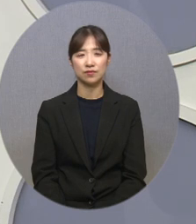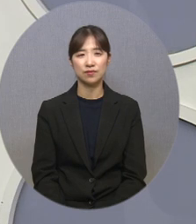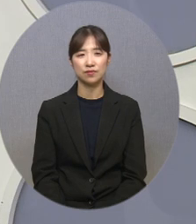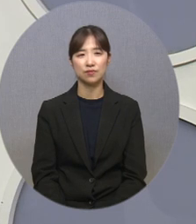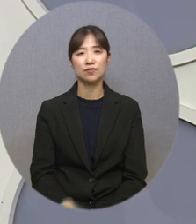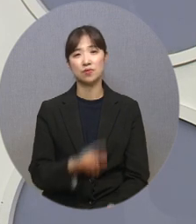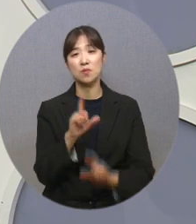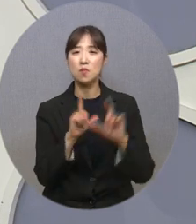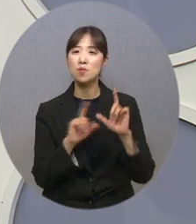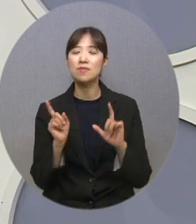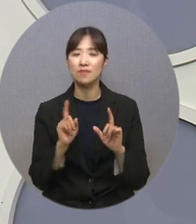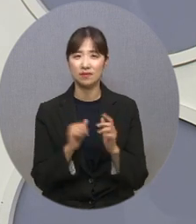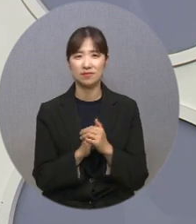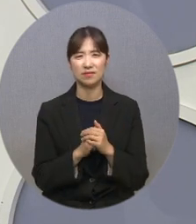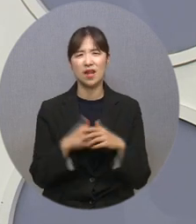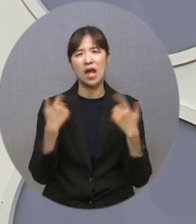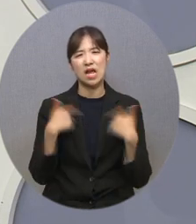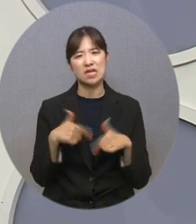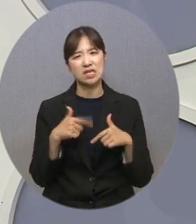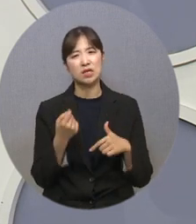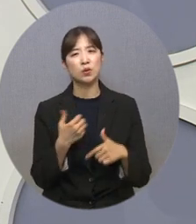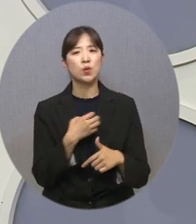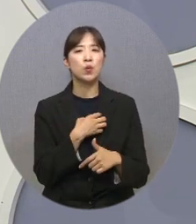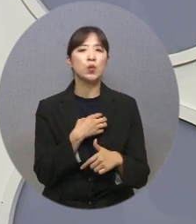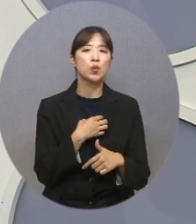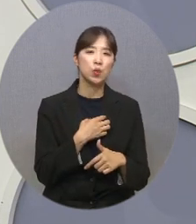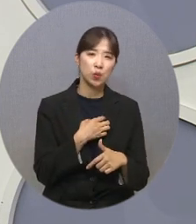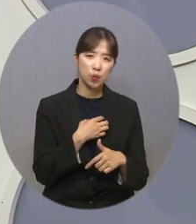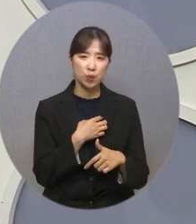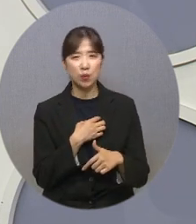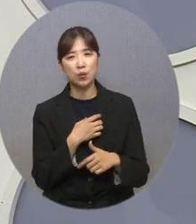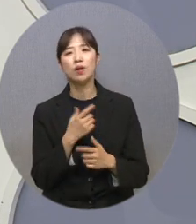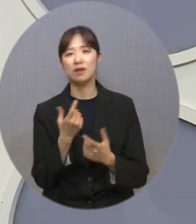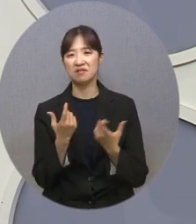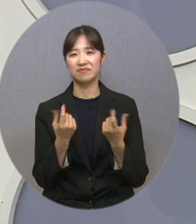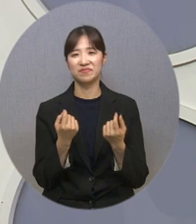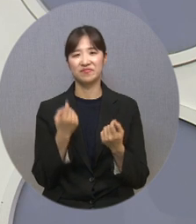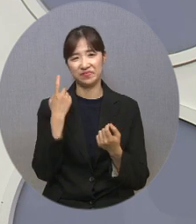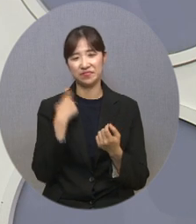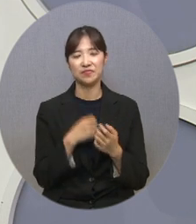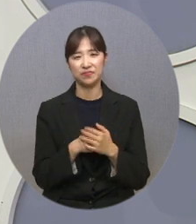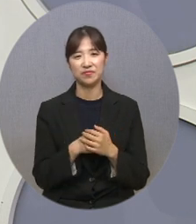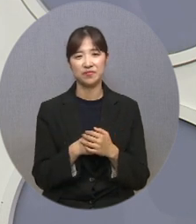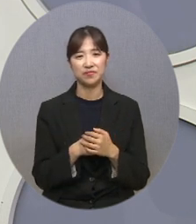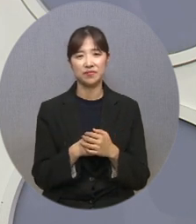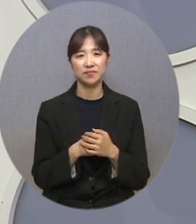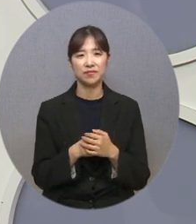모습이라고 할까? 네, 항상 위태롭게 보는 거죠. 아, 항상 위태롭게 보는데,